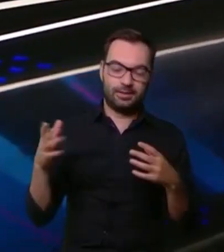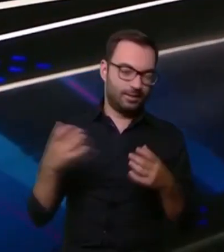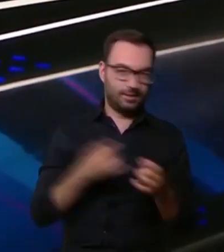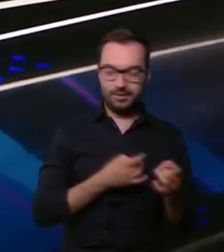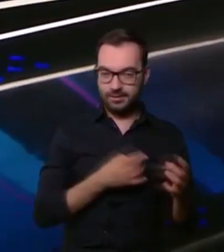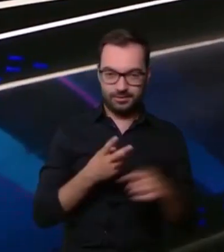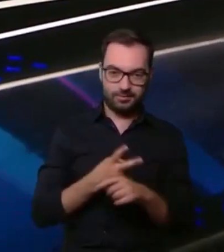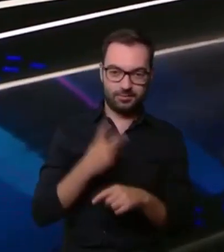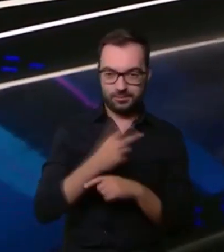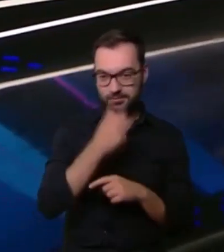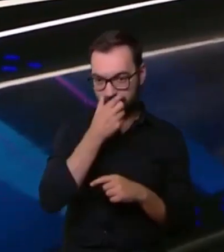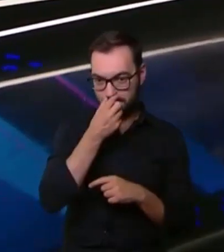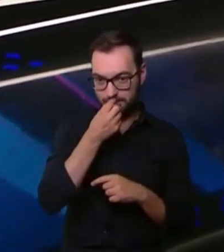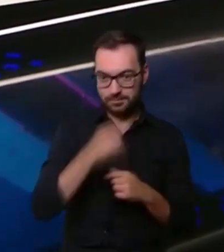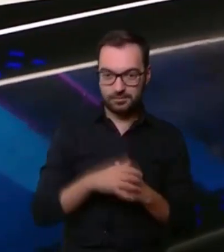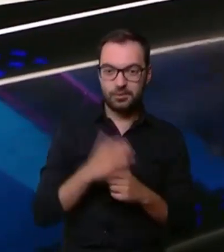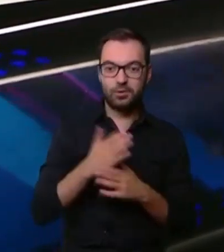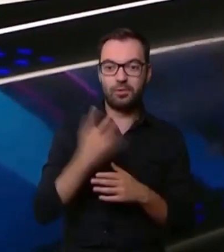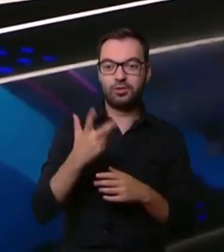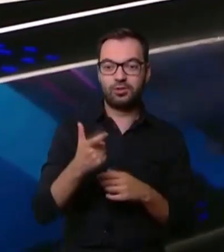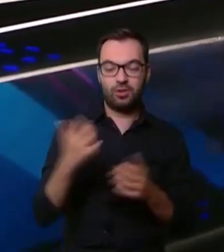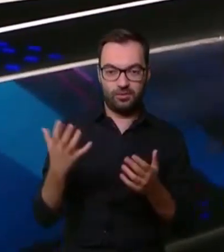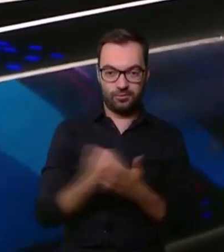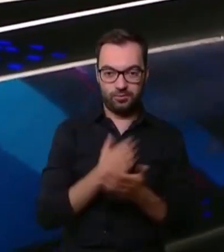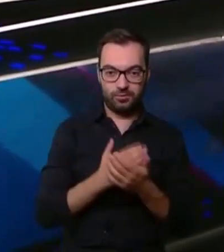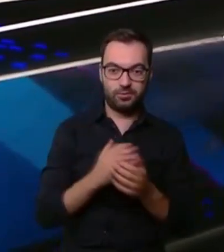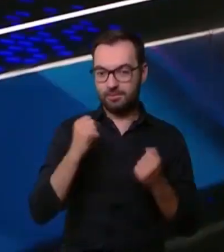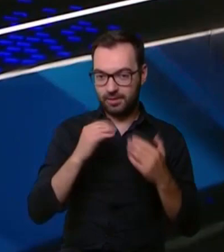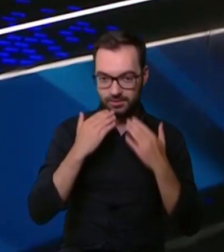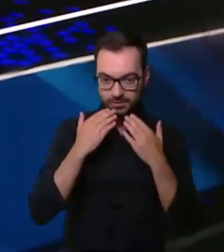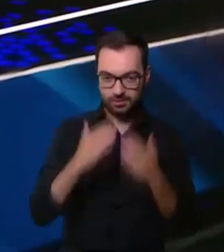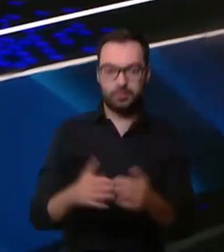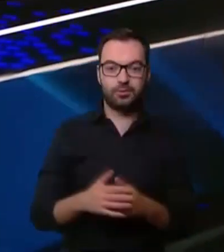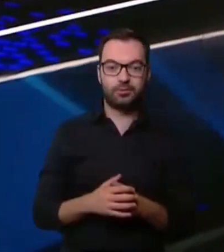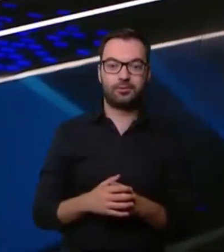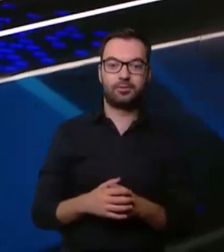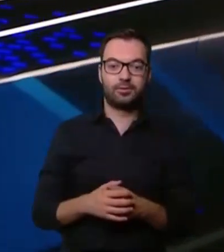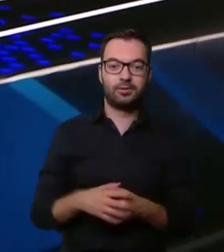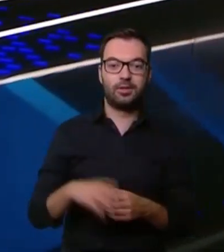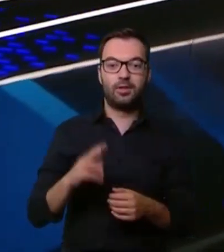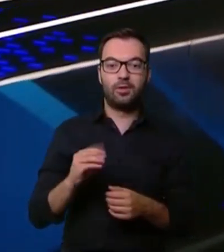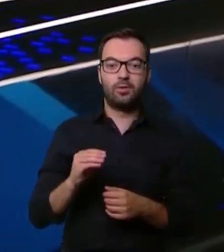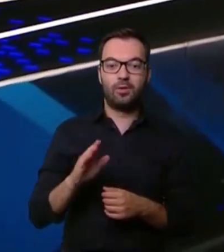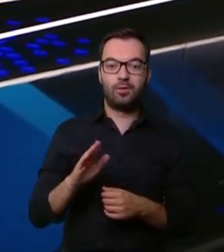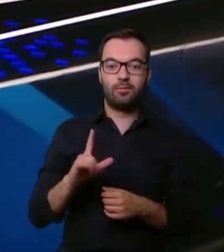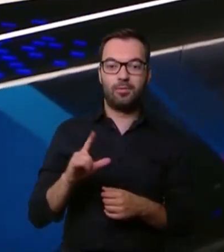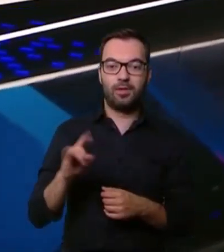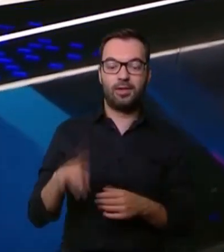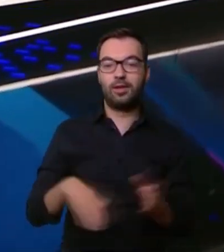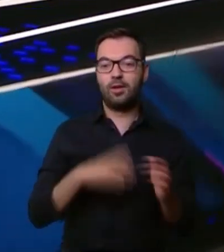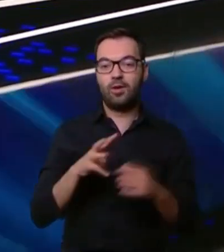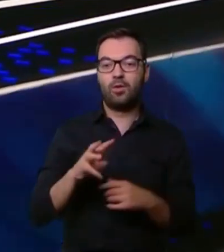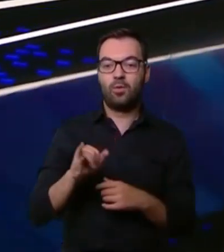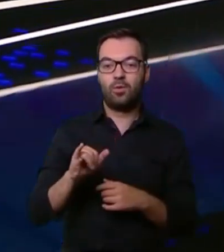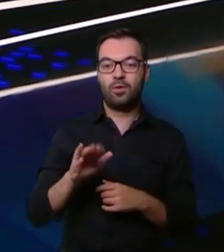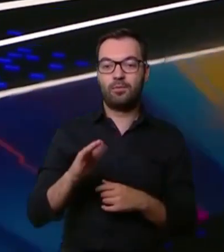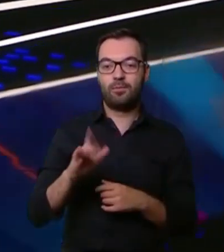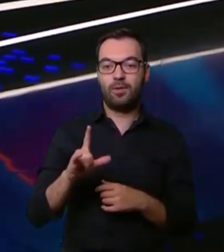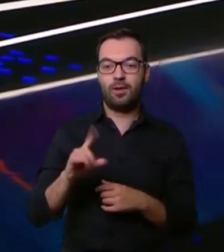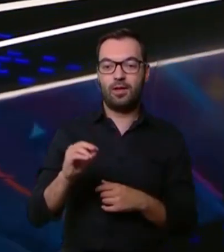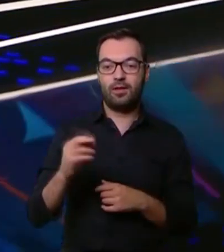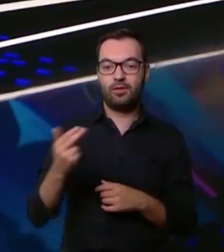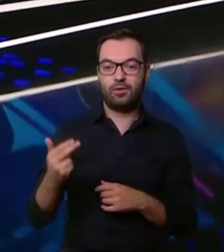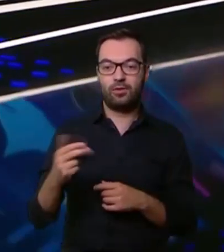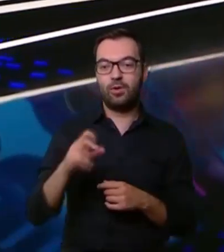drzwiami. Także ciekawe, co jutro pokaże. Już ma 3 bramki na koncie, może jutro. Agata, to wie. Z Wembley przenosimy się na Wimbledon, bo Hubert Hurkacz dołączył